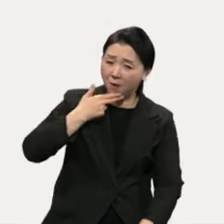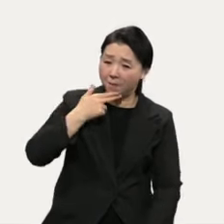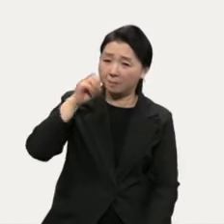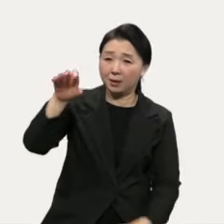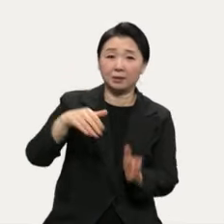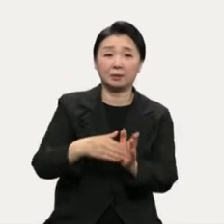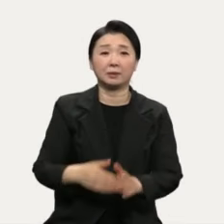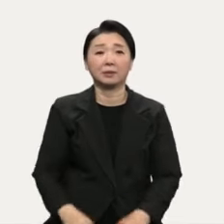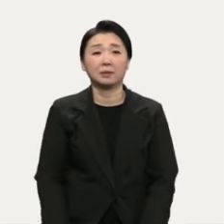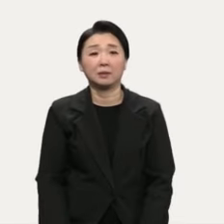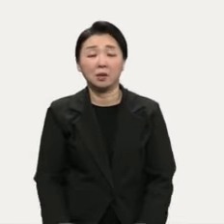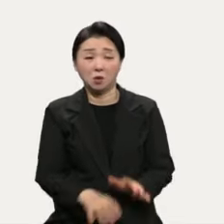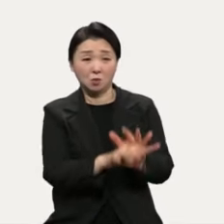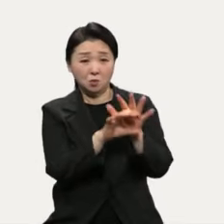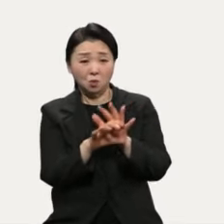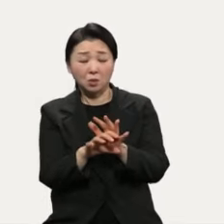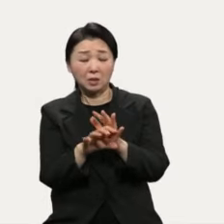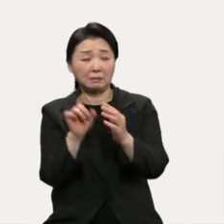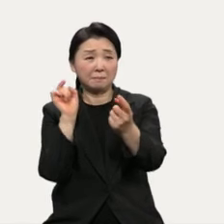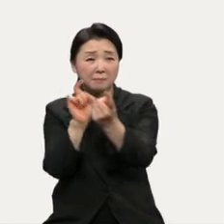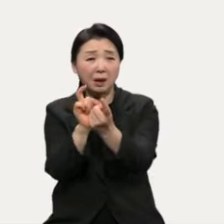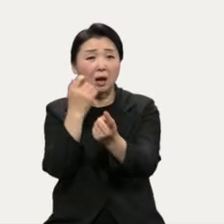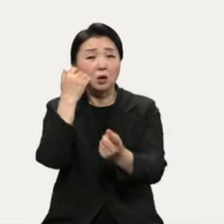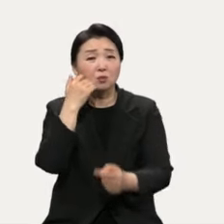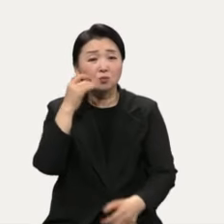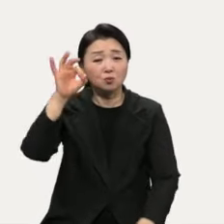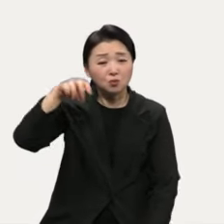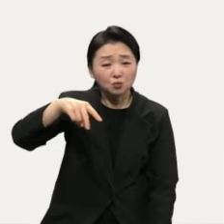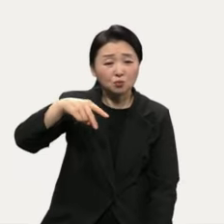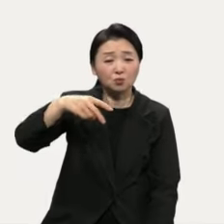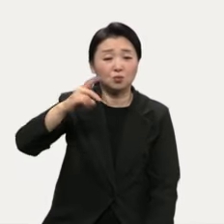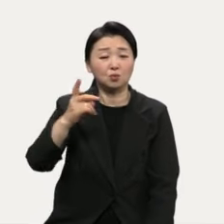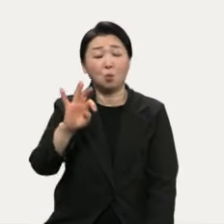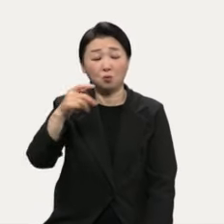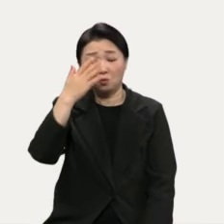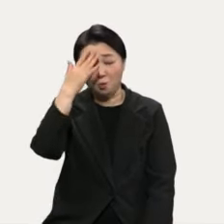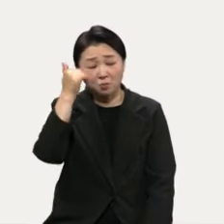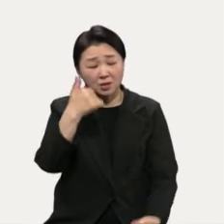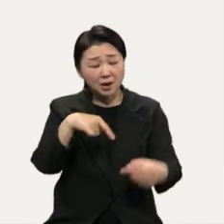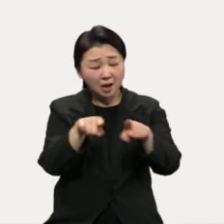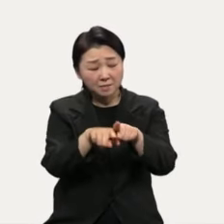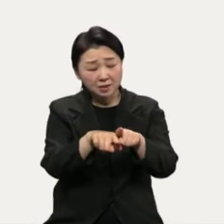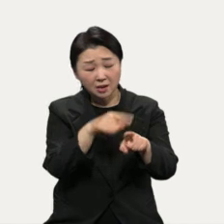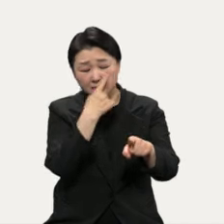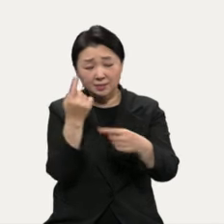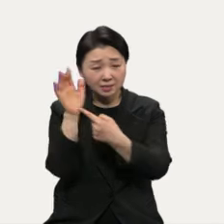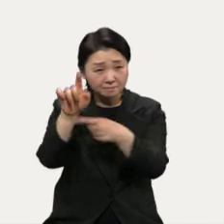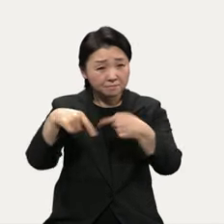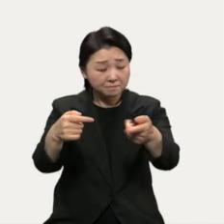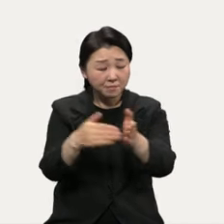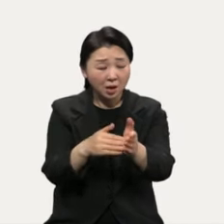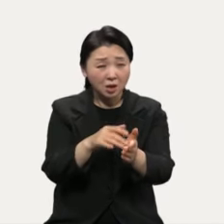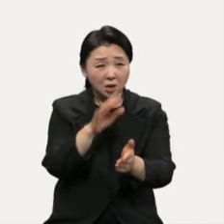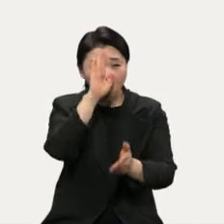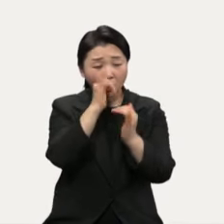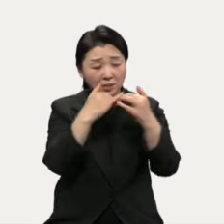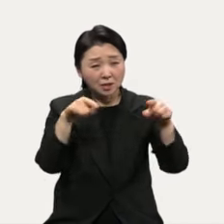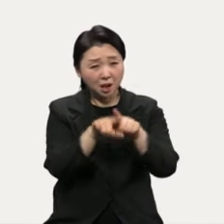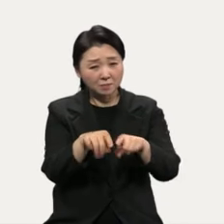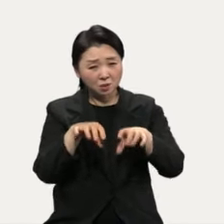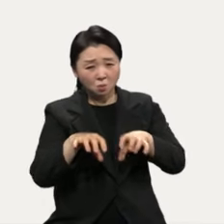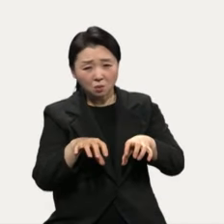했습니다. 코로나19에 걸린 유동규 전 본부장이 증인으로 함께 나온 걸 지적하며 코로나 환자와 굳이 같은 공간에